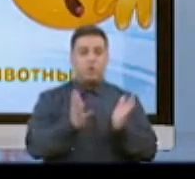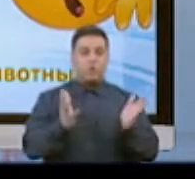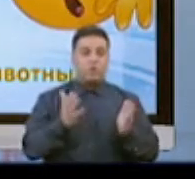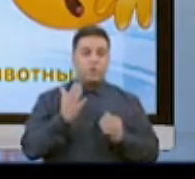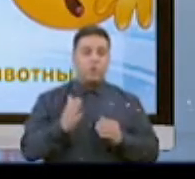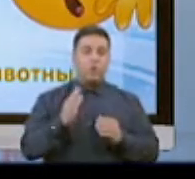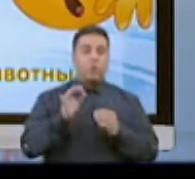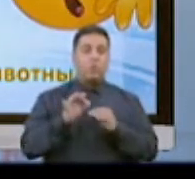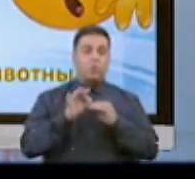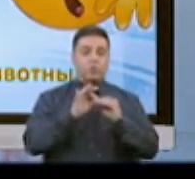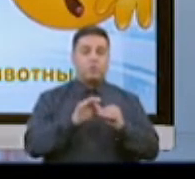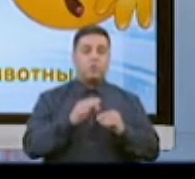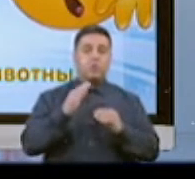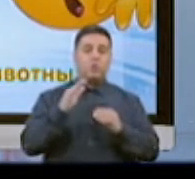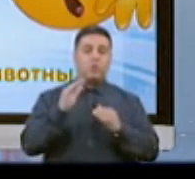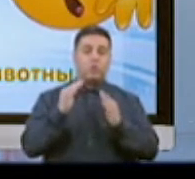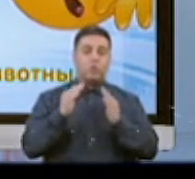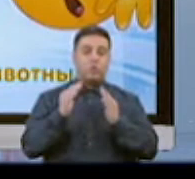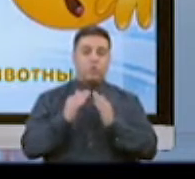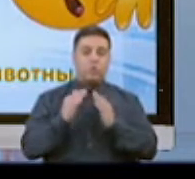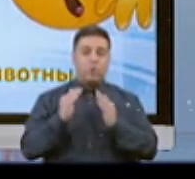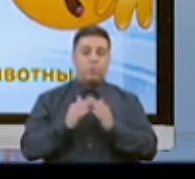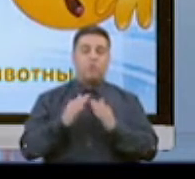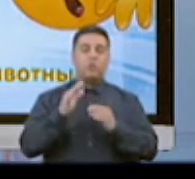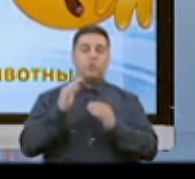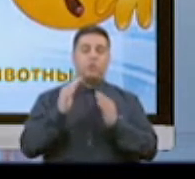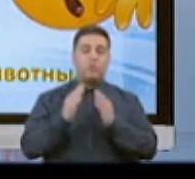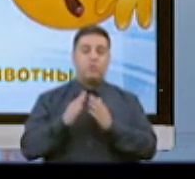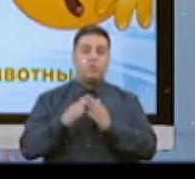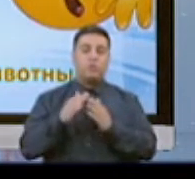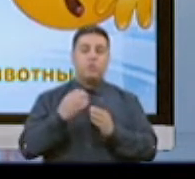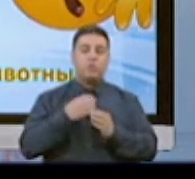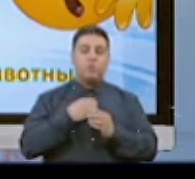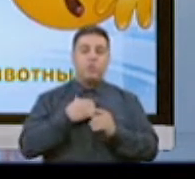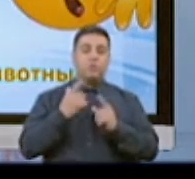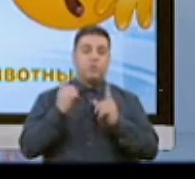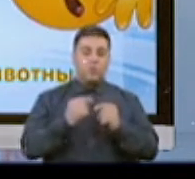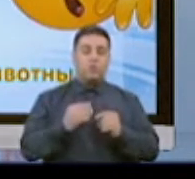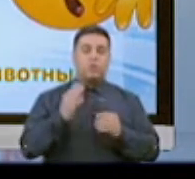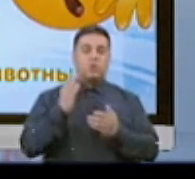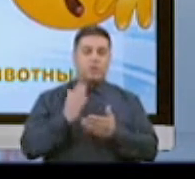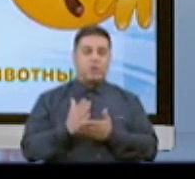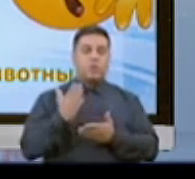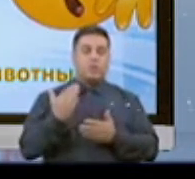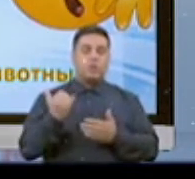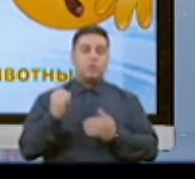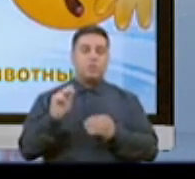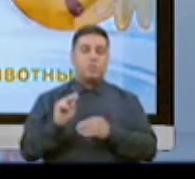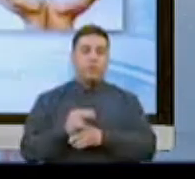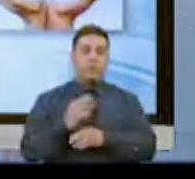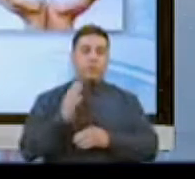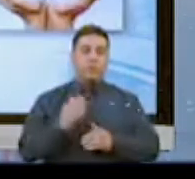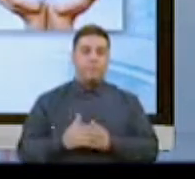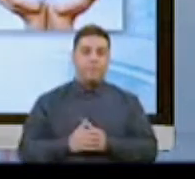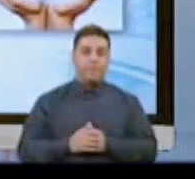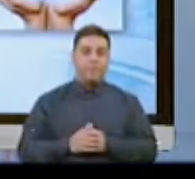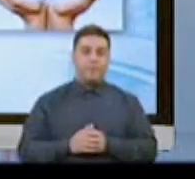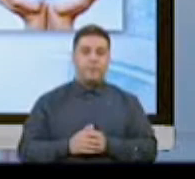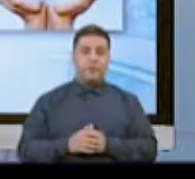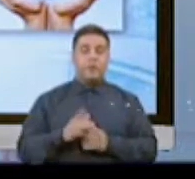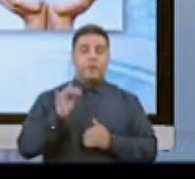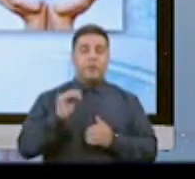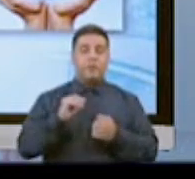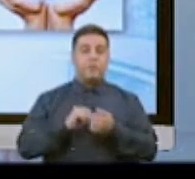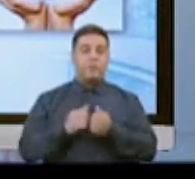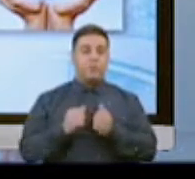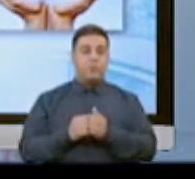домой детенышей диких животных. Тут есть ошибки? Конечно же есть. Давайте исправим их. И